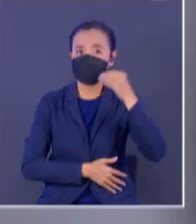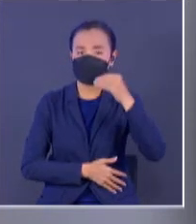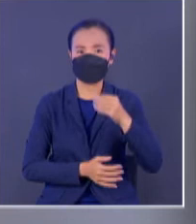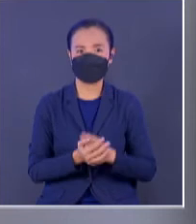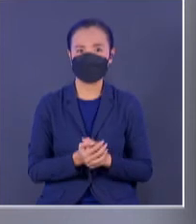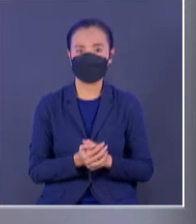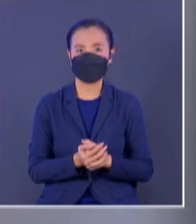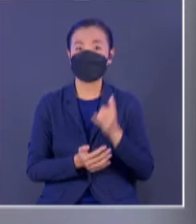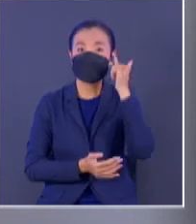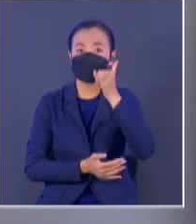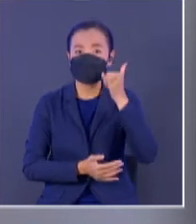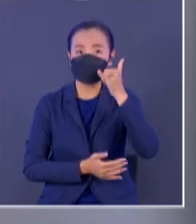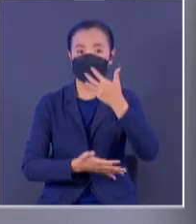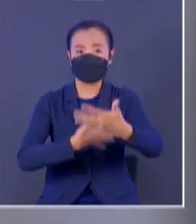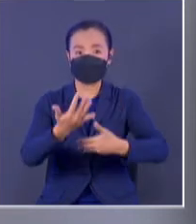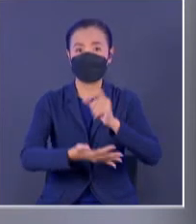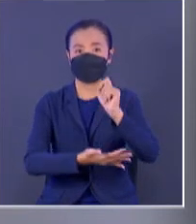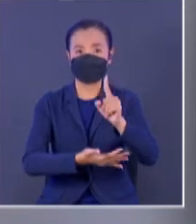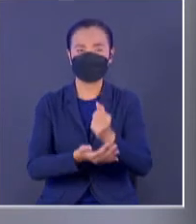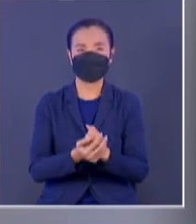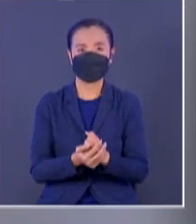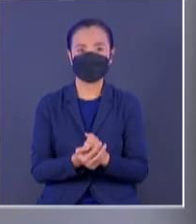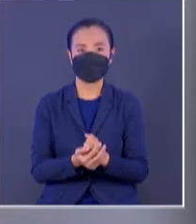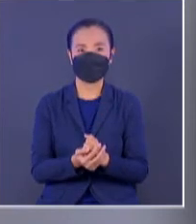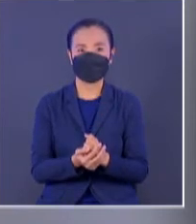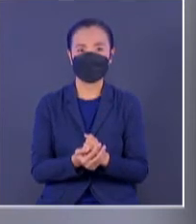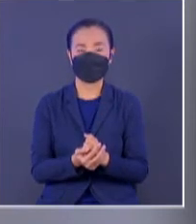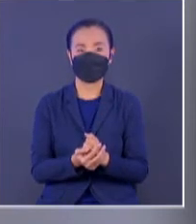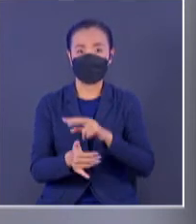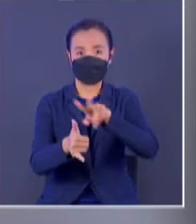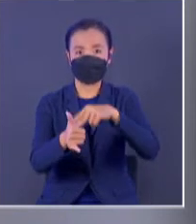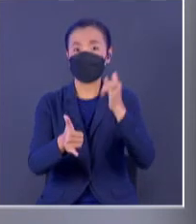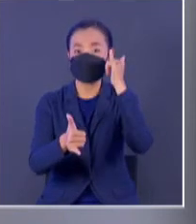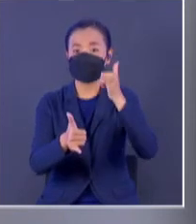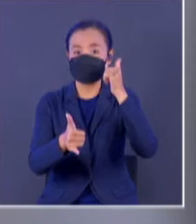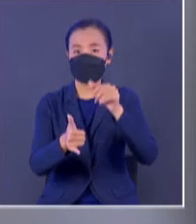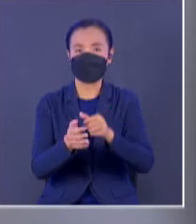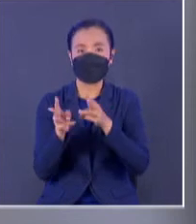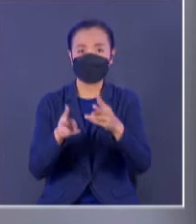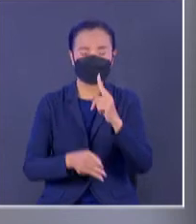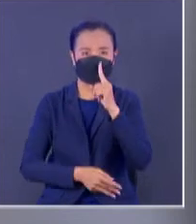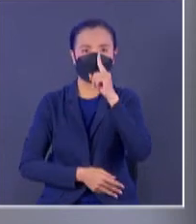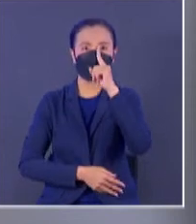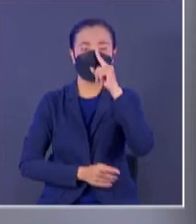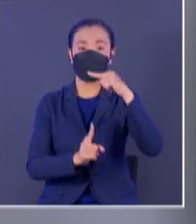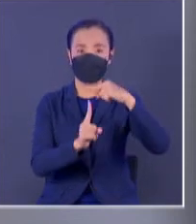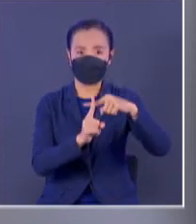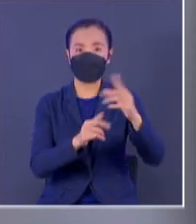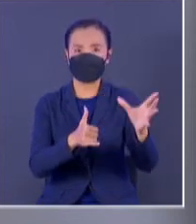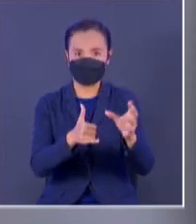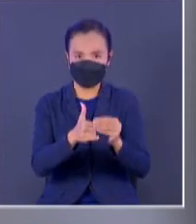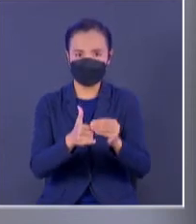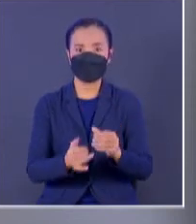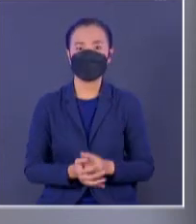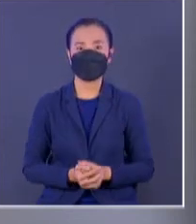ราะว่าคุณย่าเนี่ยมีไปตลาดสดหน้าหมู่บ้านนะคะซึ่งผลตรวจเบื้องต้นของคุณย่านะคะด้วยวิธีการสวอปก็เป็นบวกพบเชื้อด้วยเช่